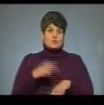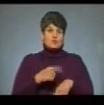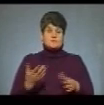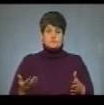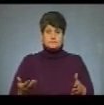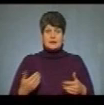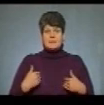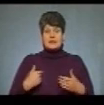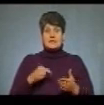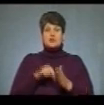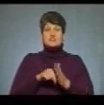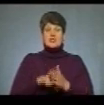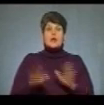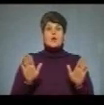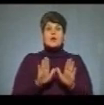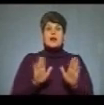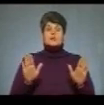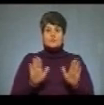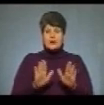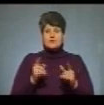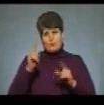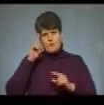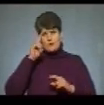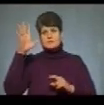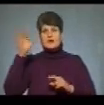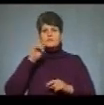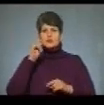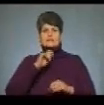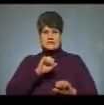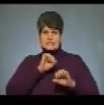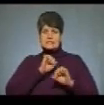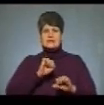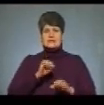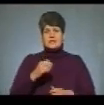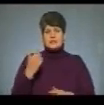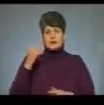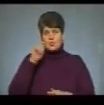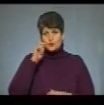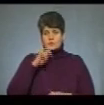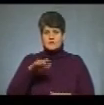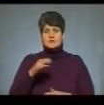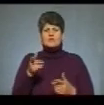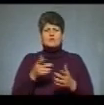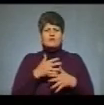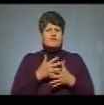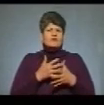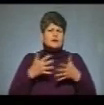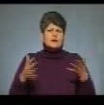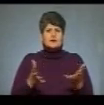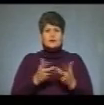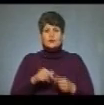мене означає колядувати, щоб прославити Україну, захистити її. З такою кількістю людей